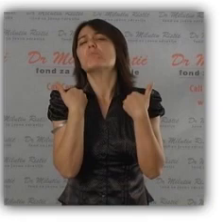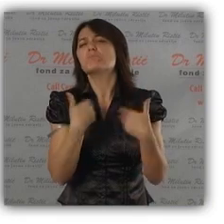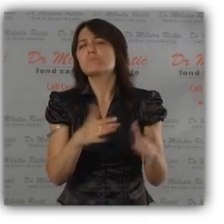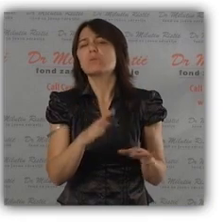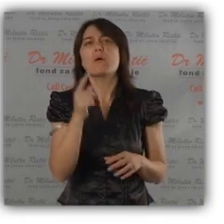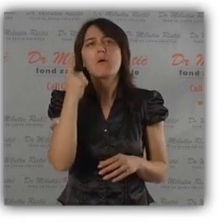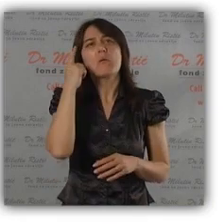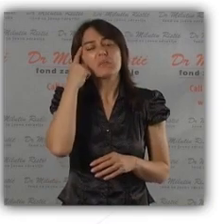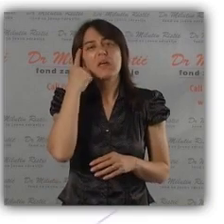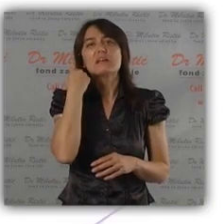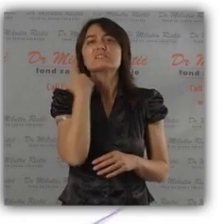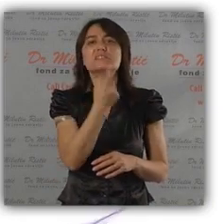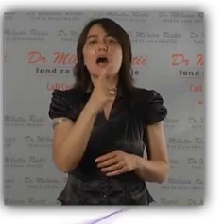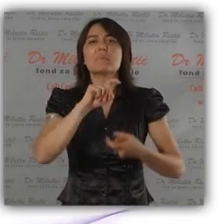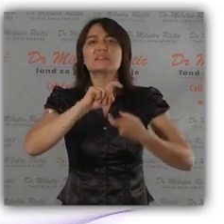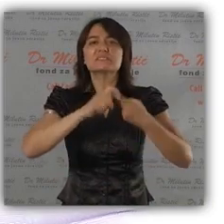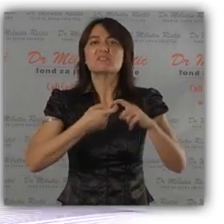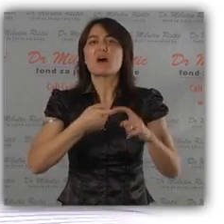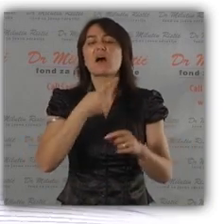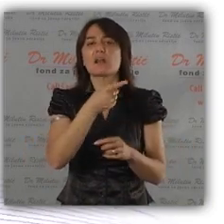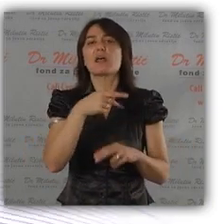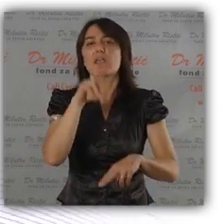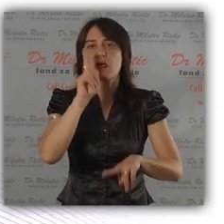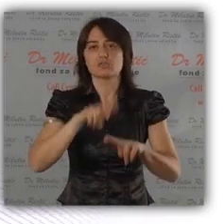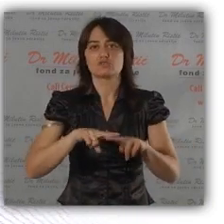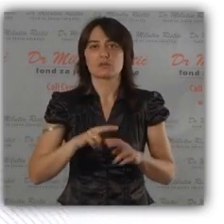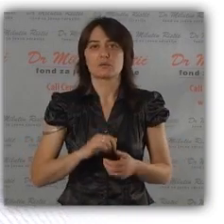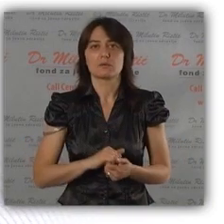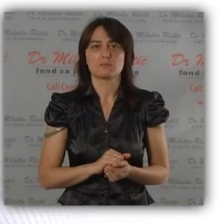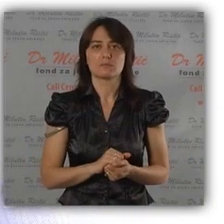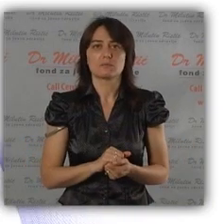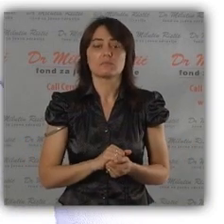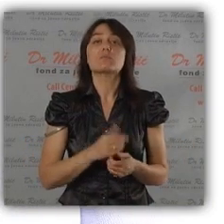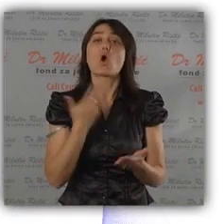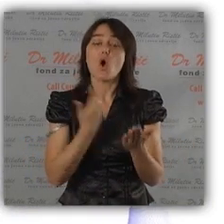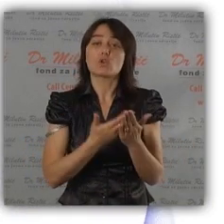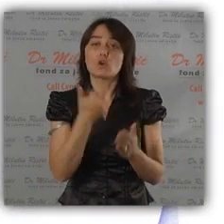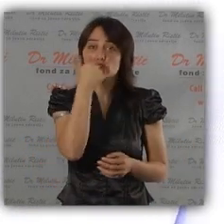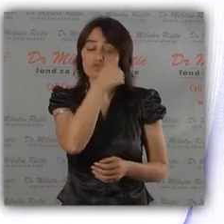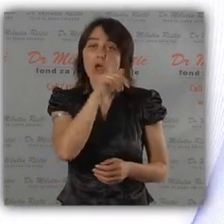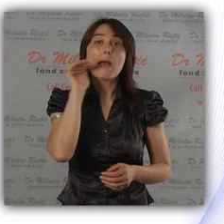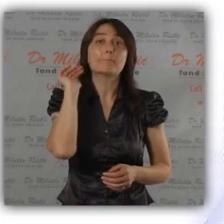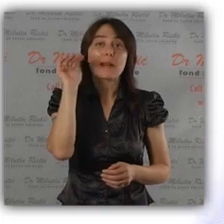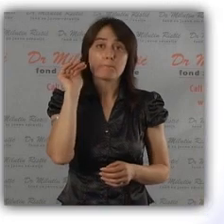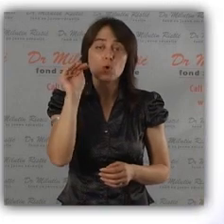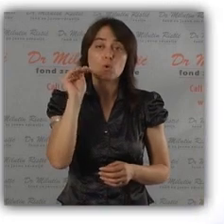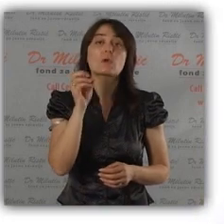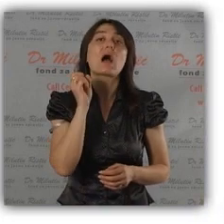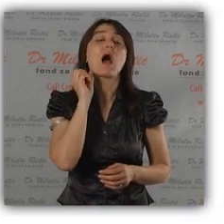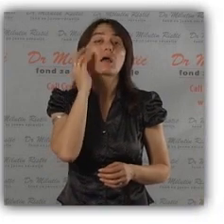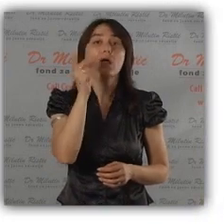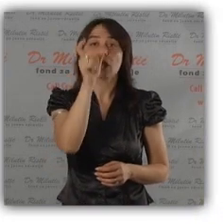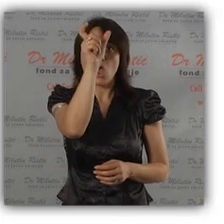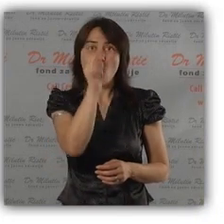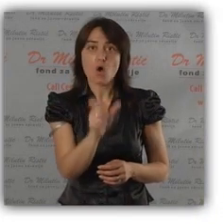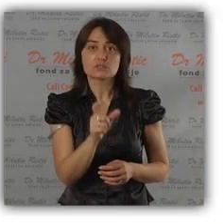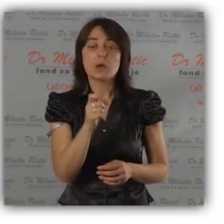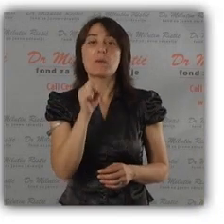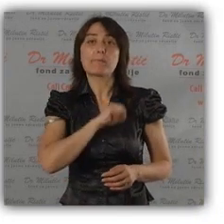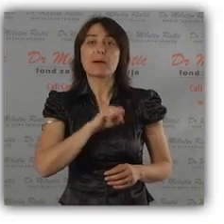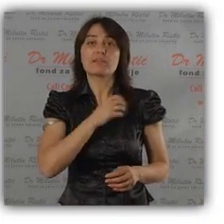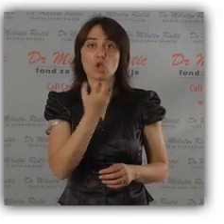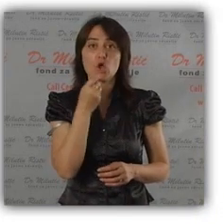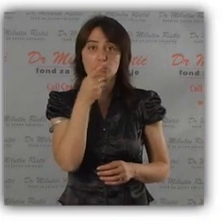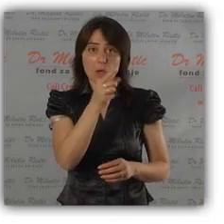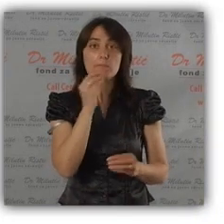se to tako prepušta, u nadi će se stvari same regulisati. Ono što je preporuka